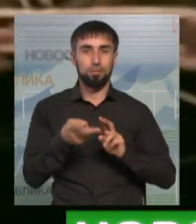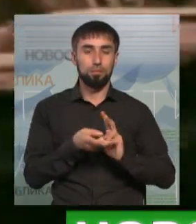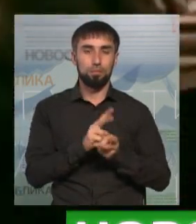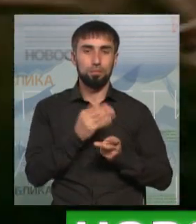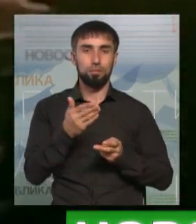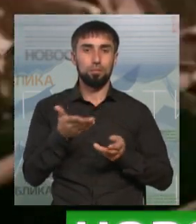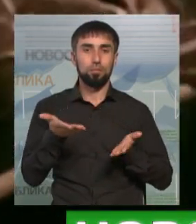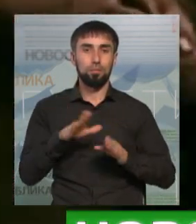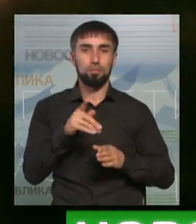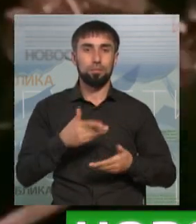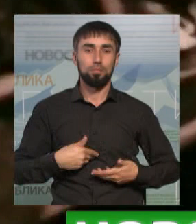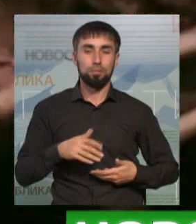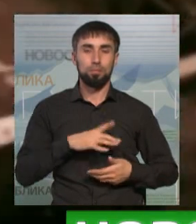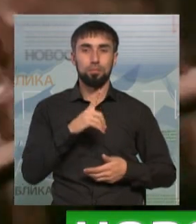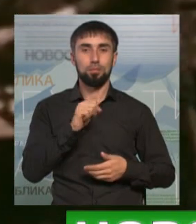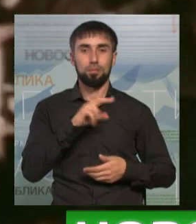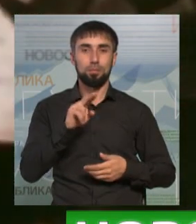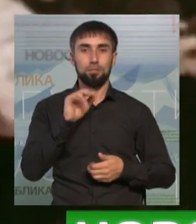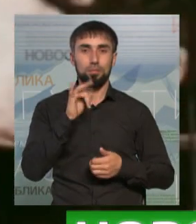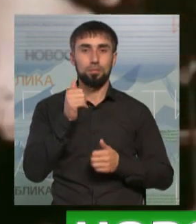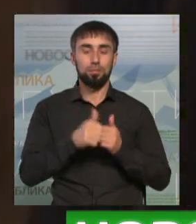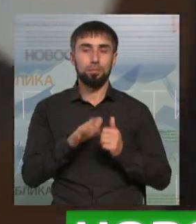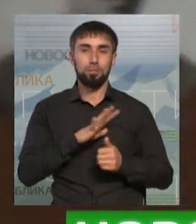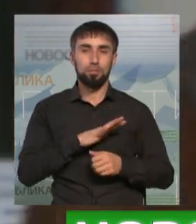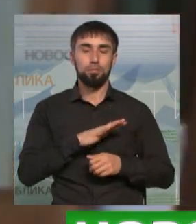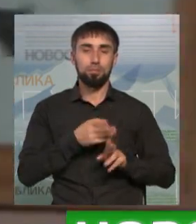он провел на Западе. Тем не менее, всегда тосковал по